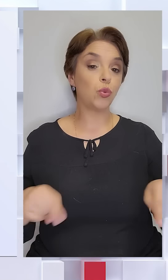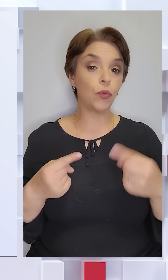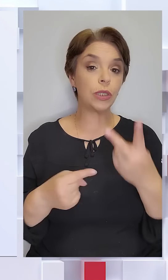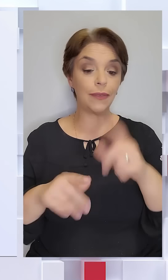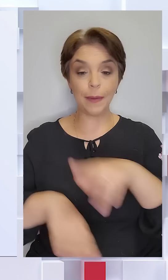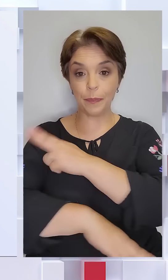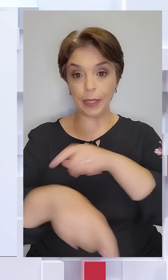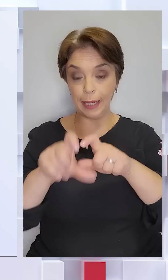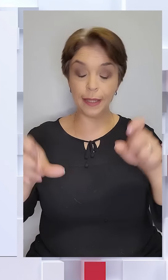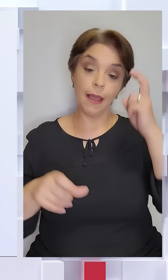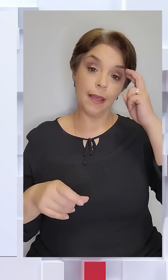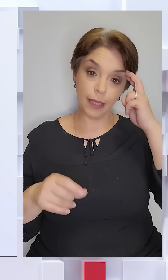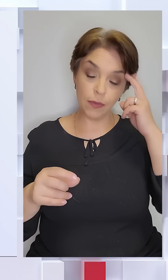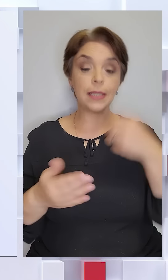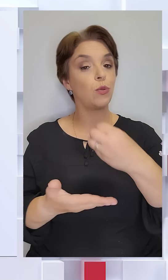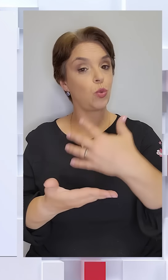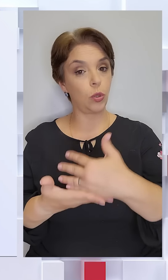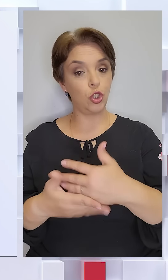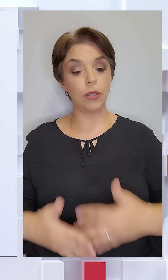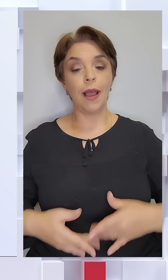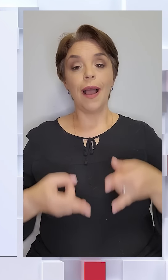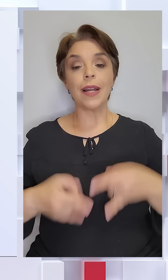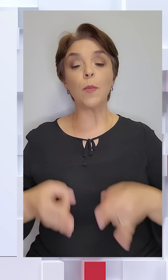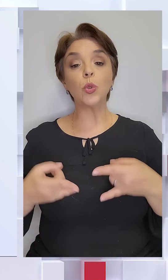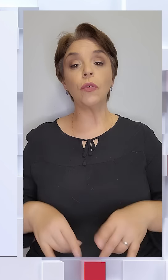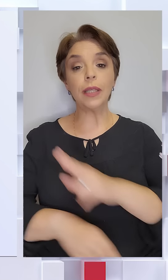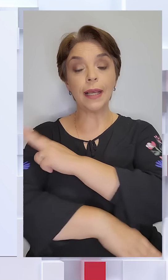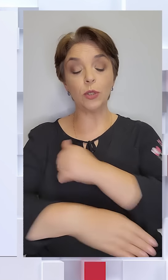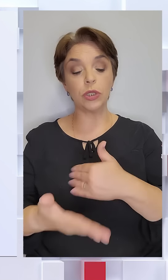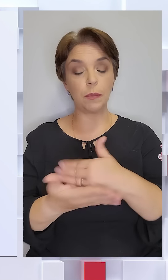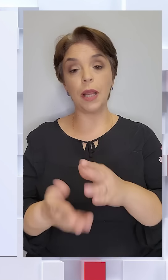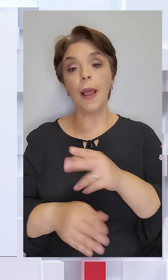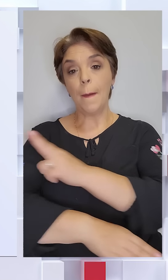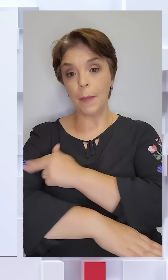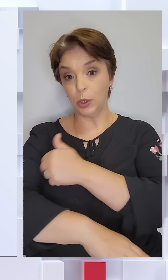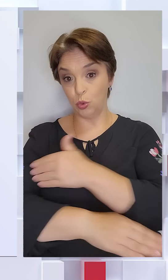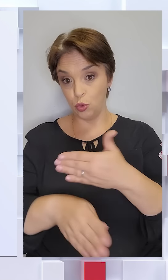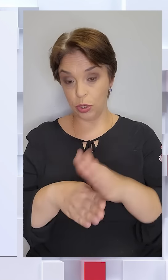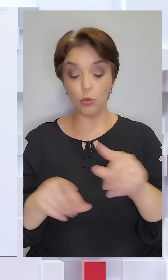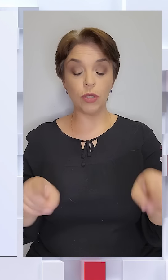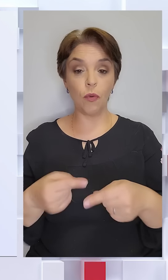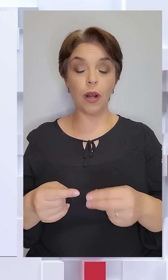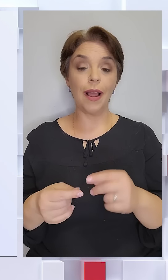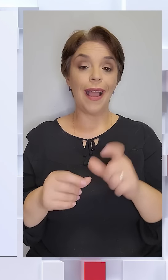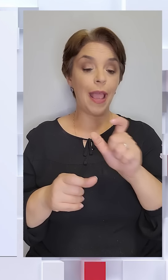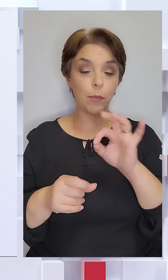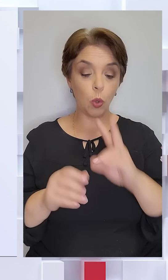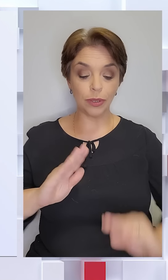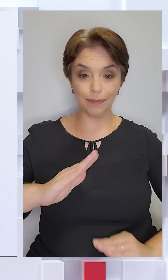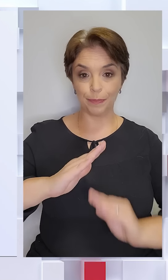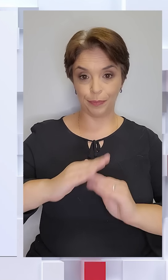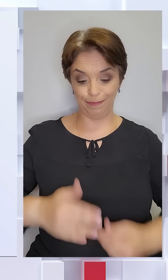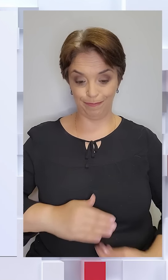створено 2 клініки. І київське – це столична репродуктивна клініка, що забезпечувала медичну частину. Створювала ембріони і підсаджувала